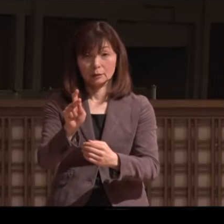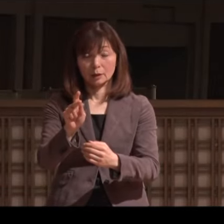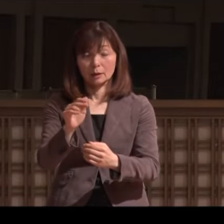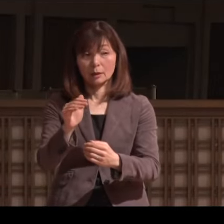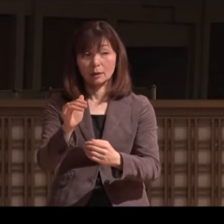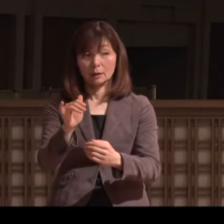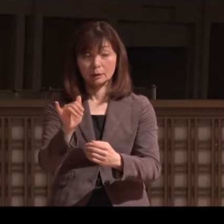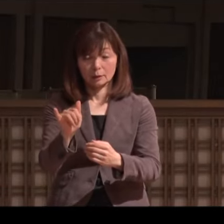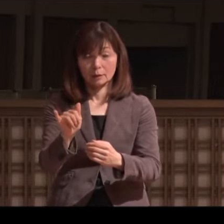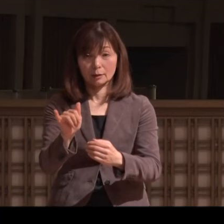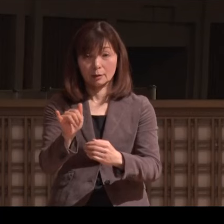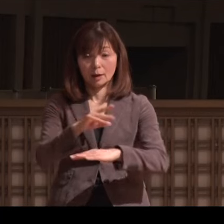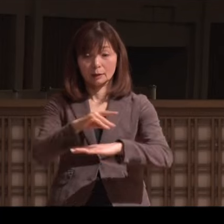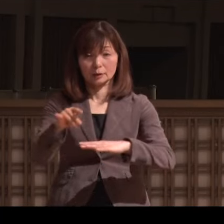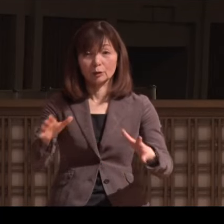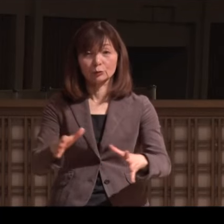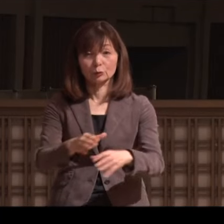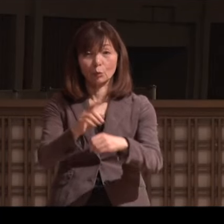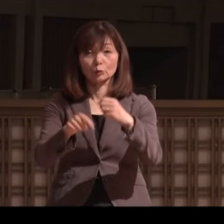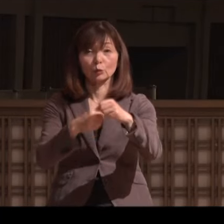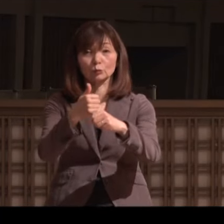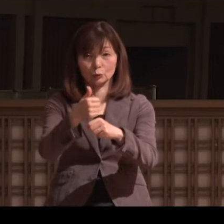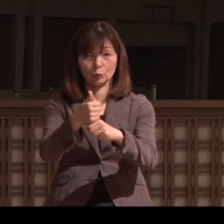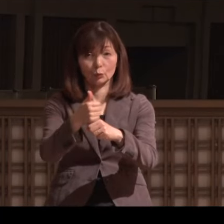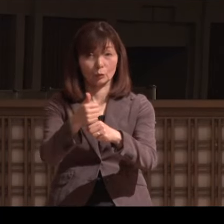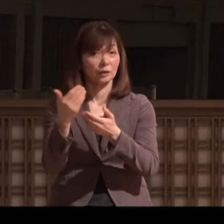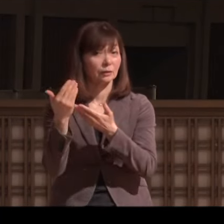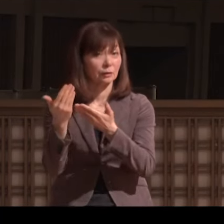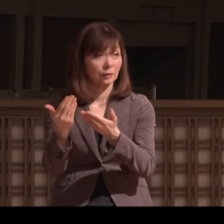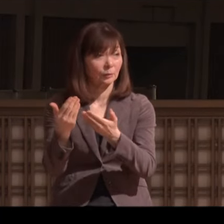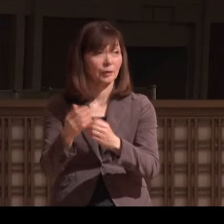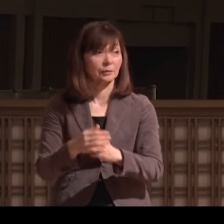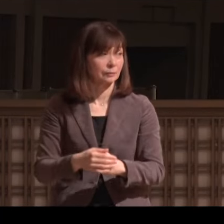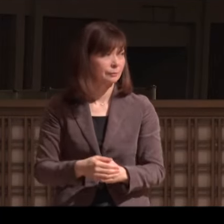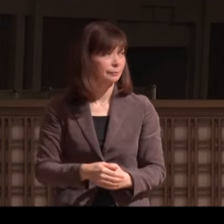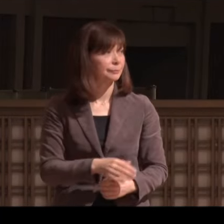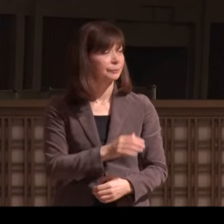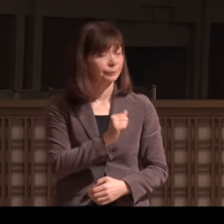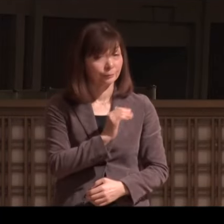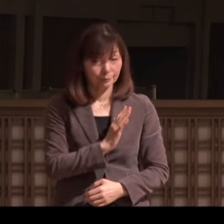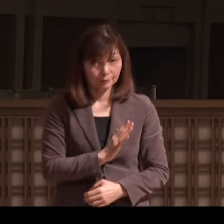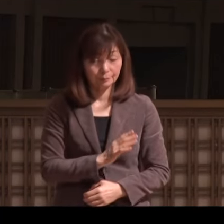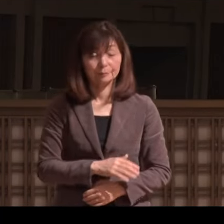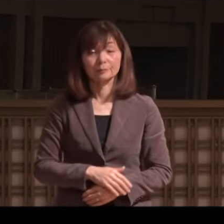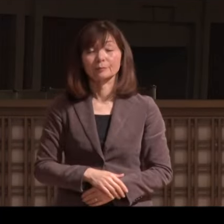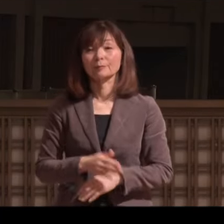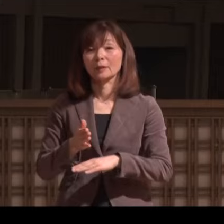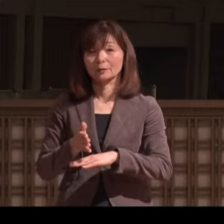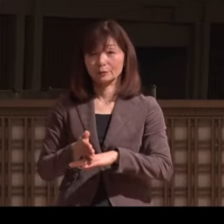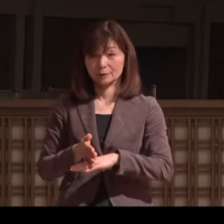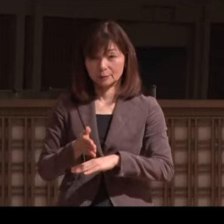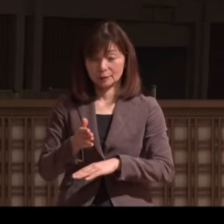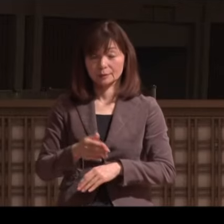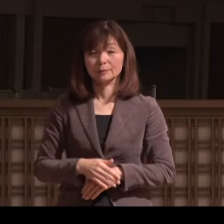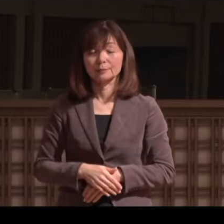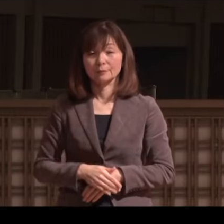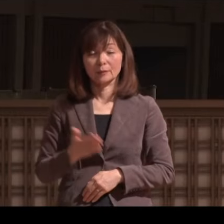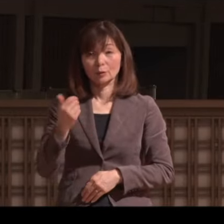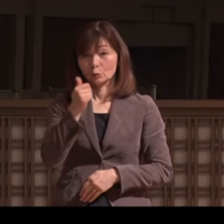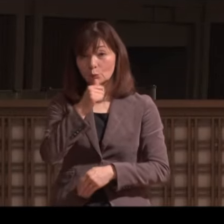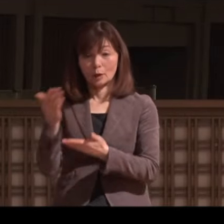総務局長にまずお伺いしたいなと思いますえそれではお願いしますはい丸さんありがとうございますえ今ご